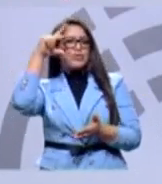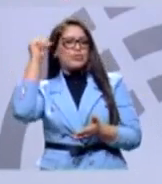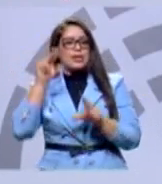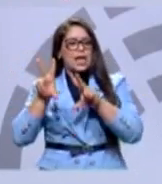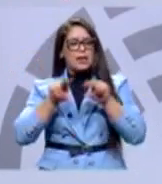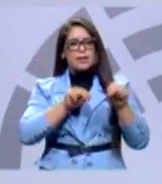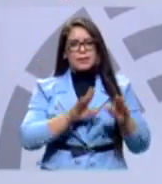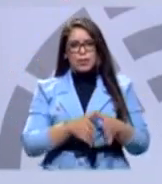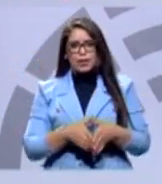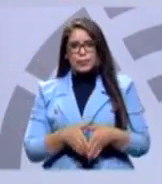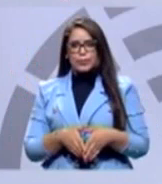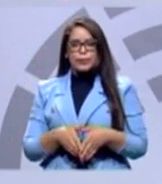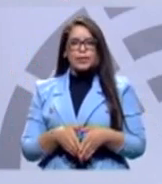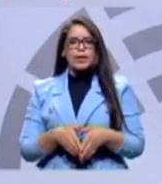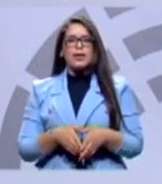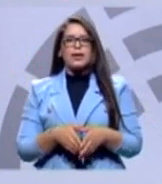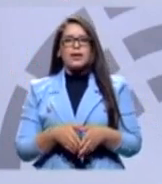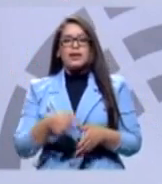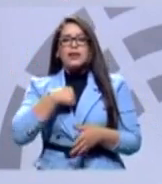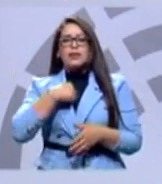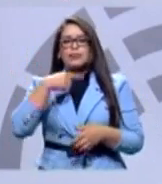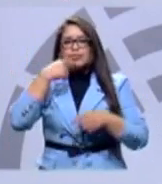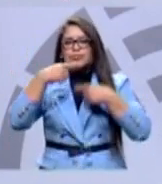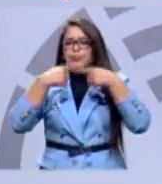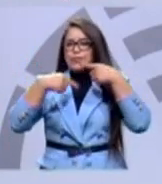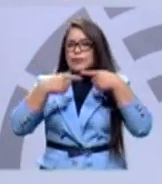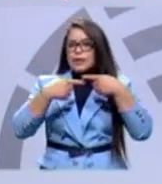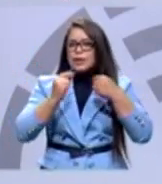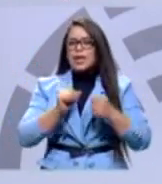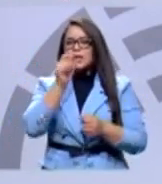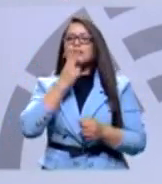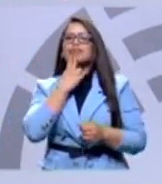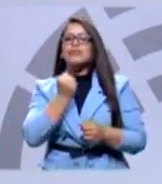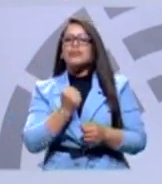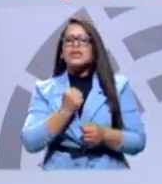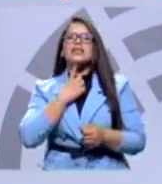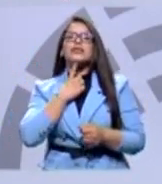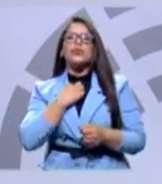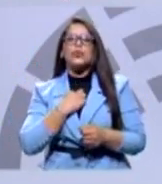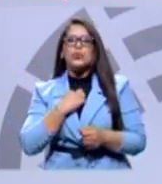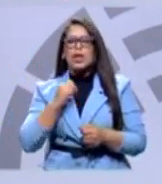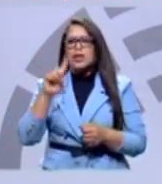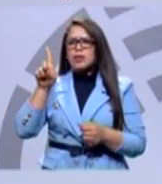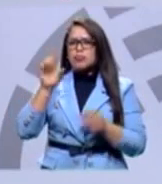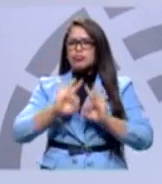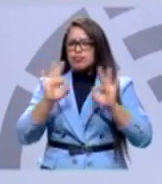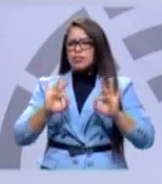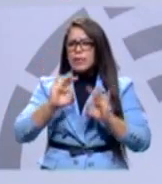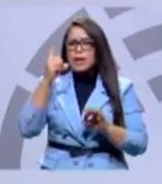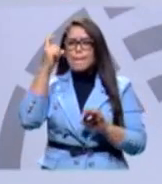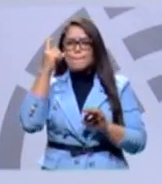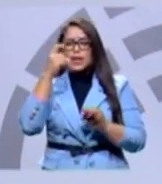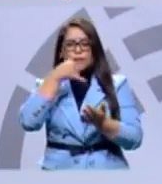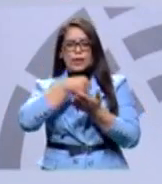السواء انا صوت المواطن لقيت له العطش في كيفيه مناطق جلمه والسباله